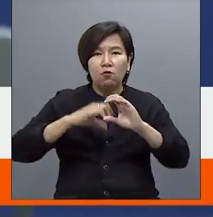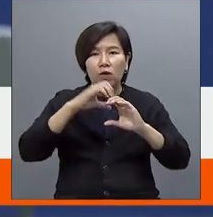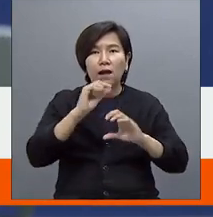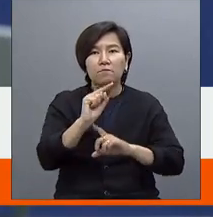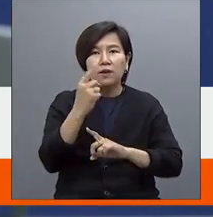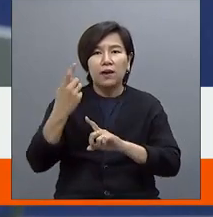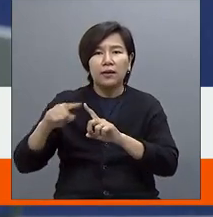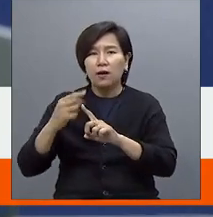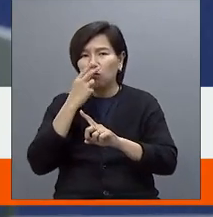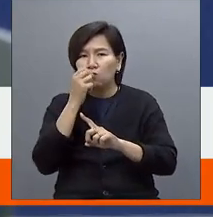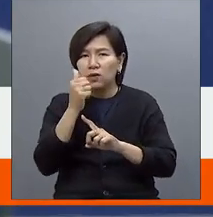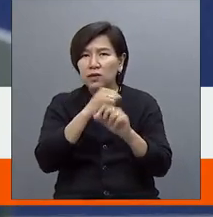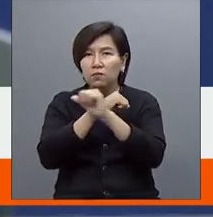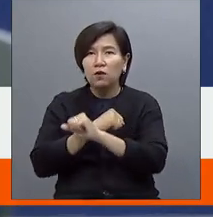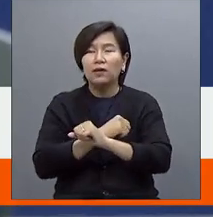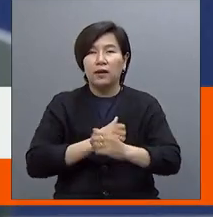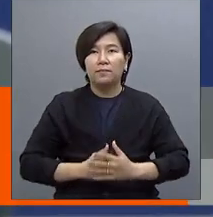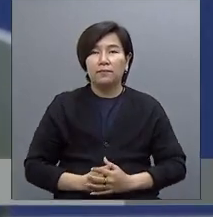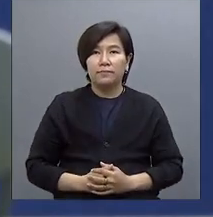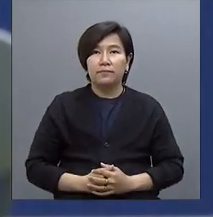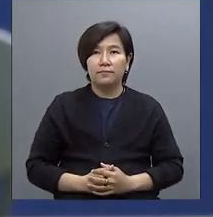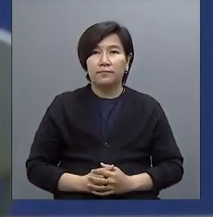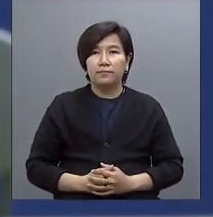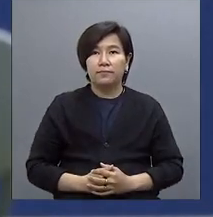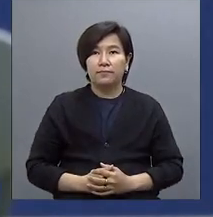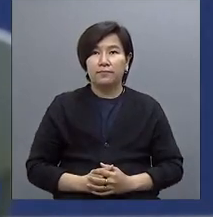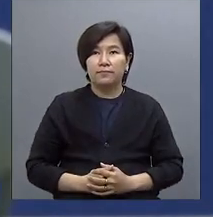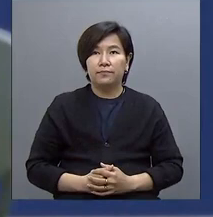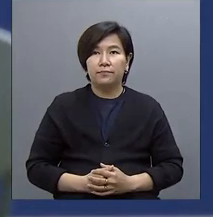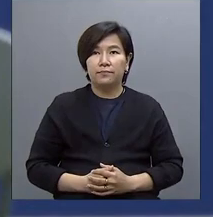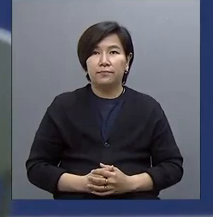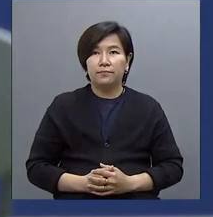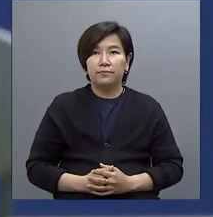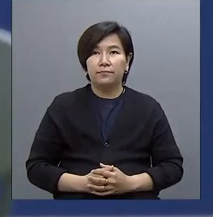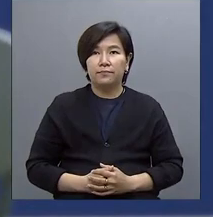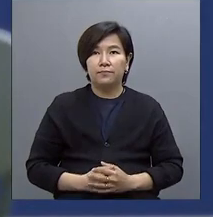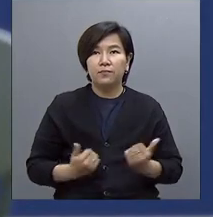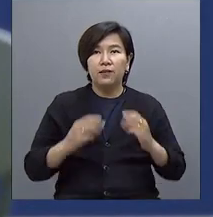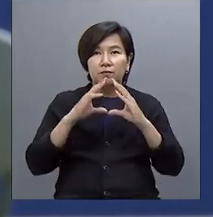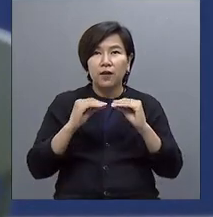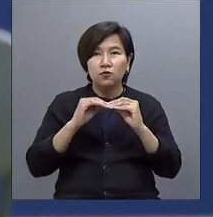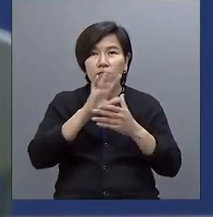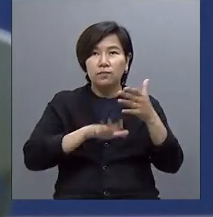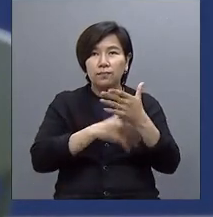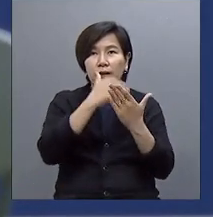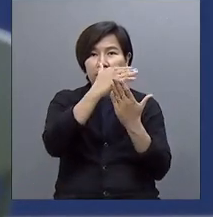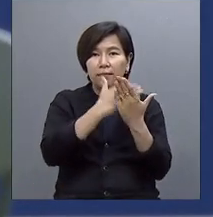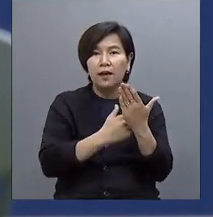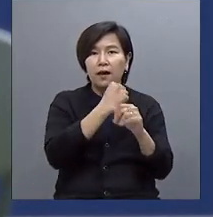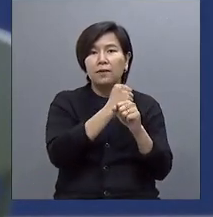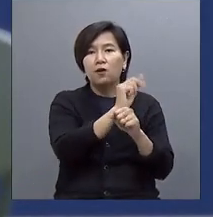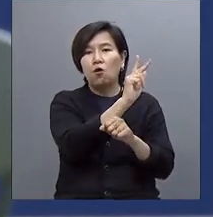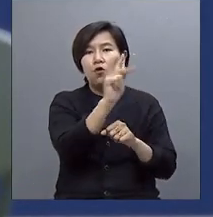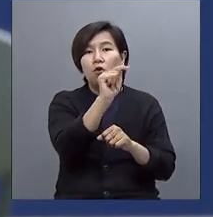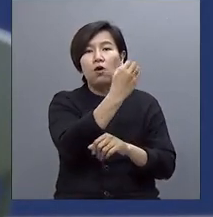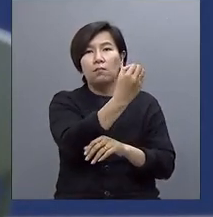ามนะครับวันนี้ก็ที่มีการประชุมเพื่อทราบแนวนโยบายจากกกต.ในวันนี้ซึ่งจ